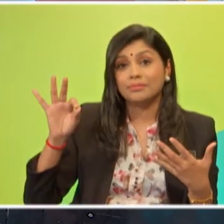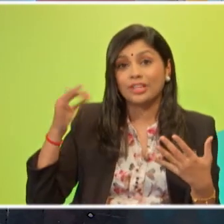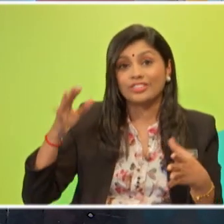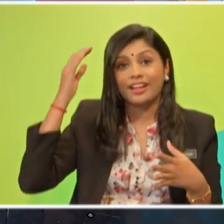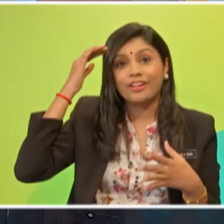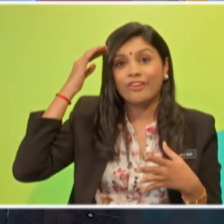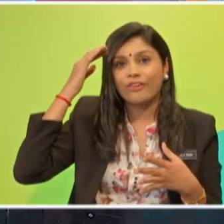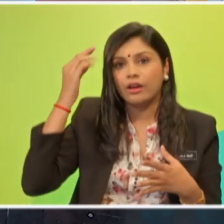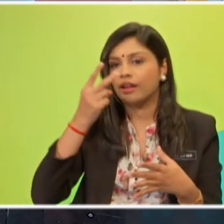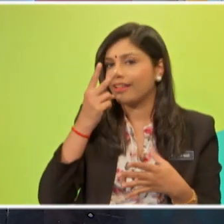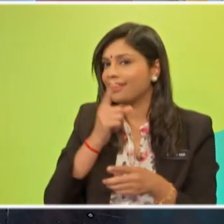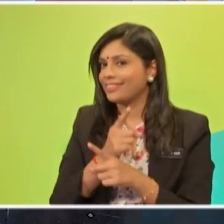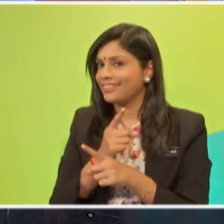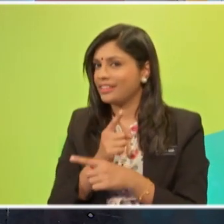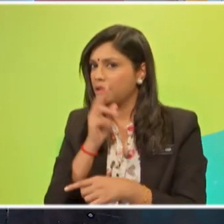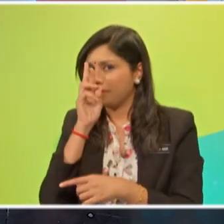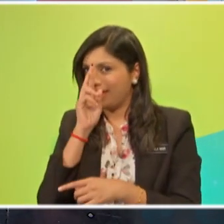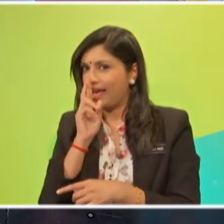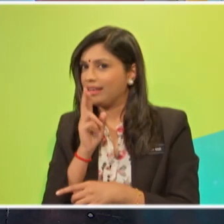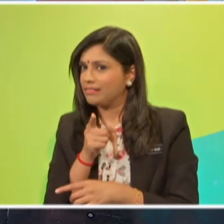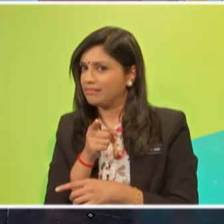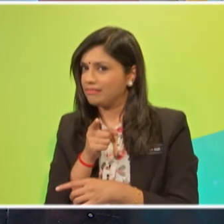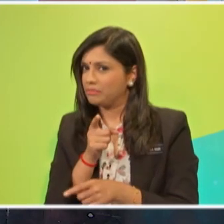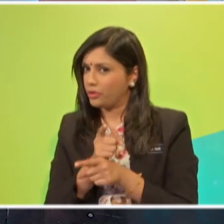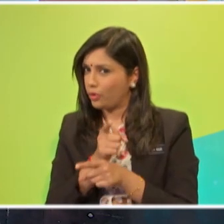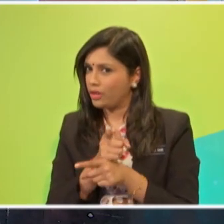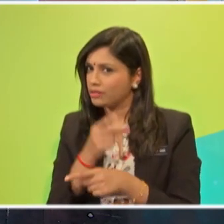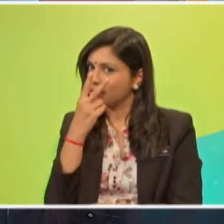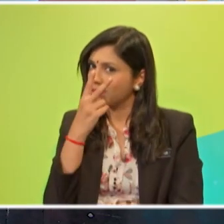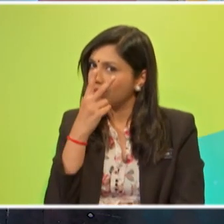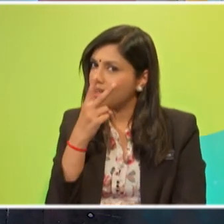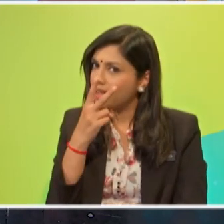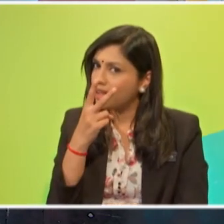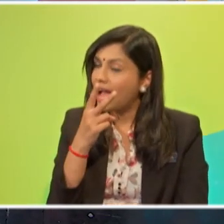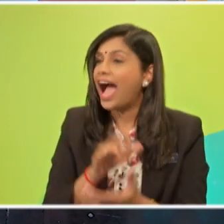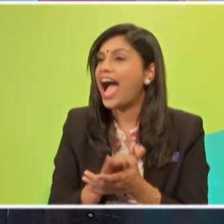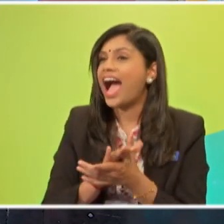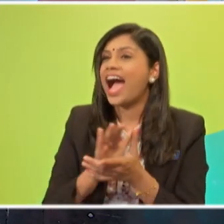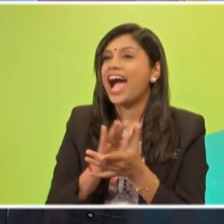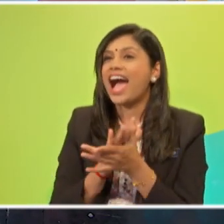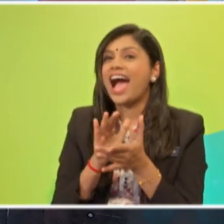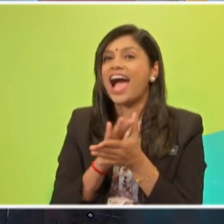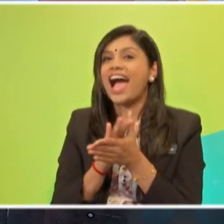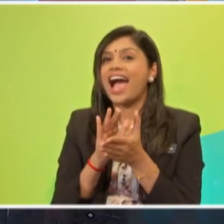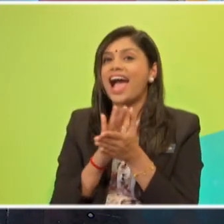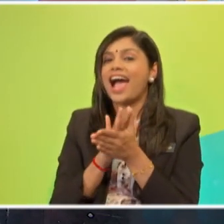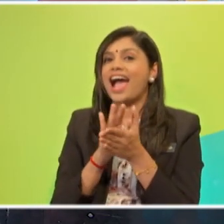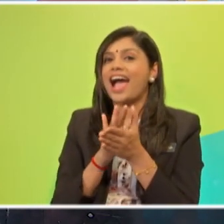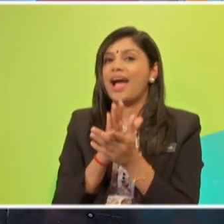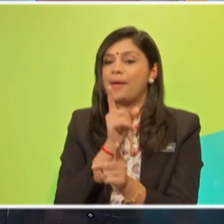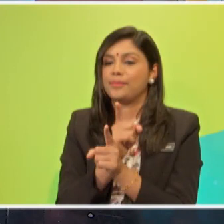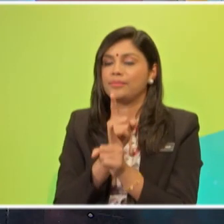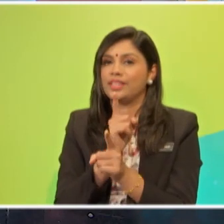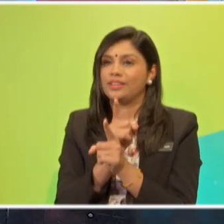Saya rasa warna merah. Warna merah. Okey, jom kita tengok jawapannya. Sama macam baju kita kan? Betul